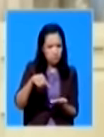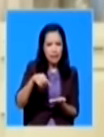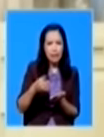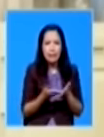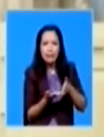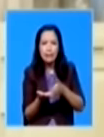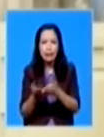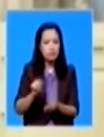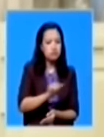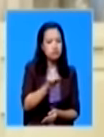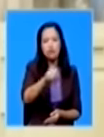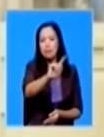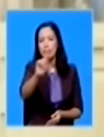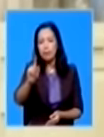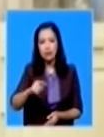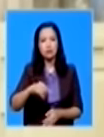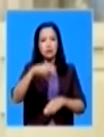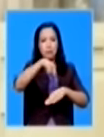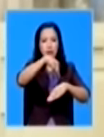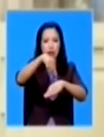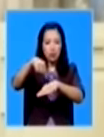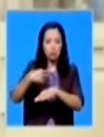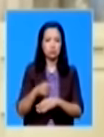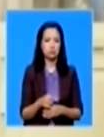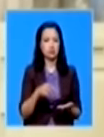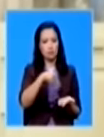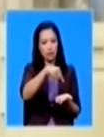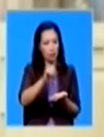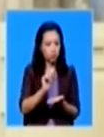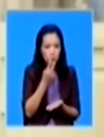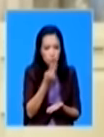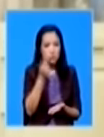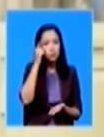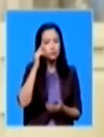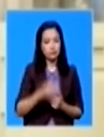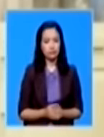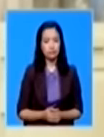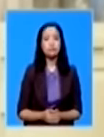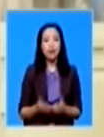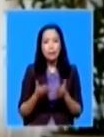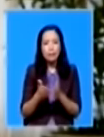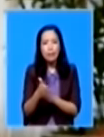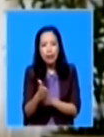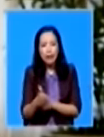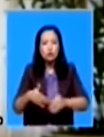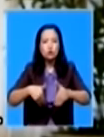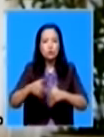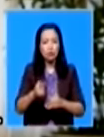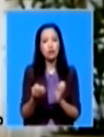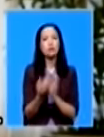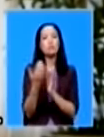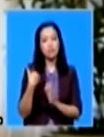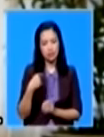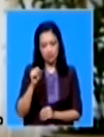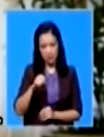ไหนนะการบังคับใช้กฎหมายก็ต้องเข้มงวดก็เดือดร้อนนะไปถึงภาคอะไรประมงพื้นบ้านด้วยต้องช่วยกันทั้งหมดต่อ